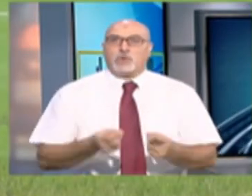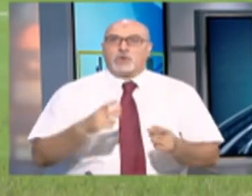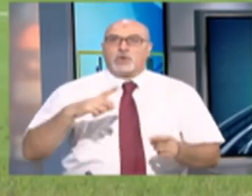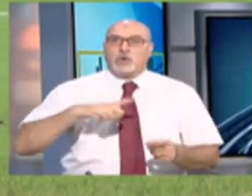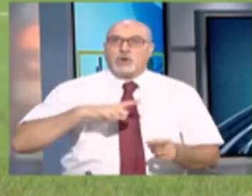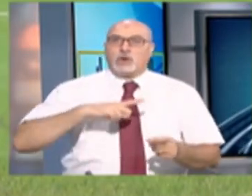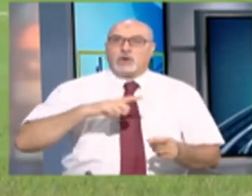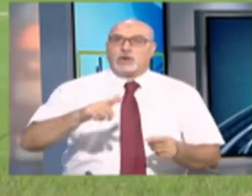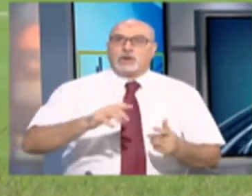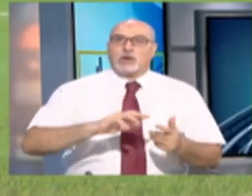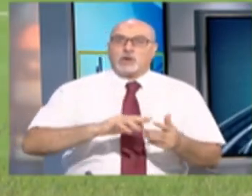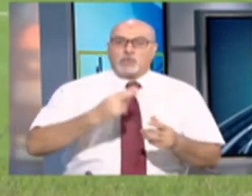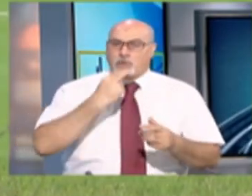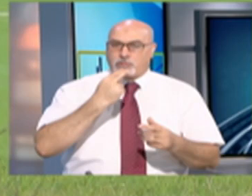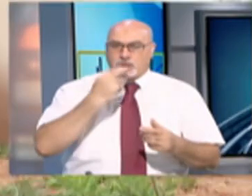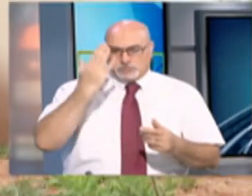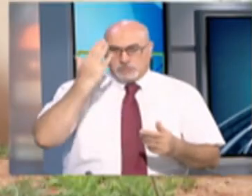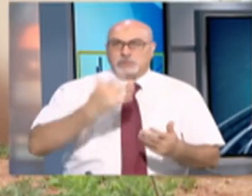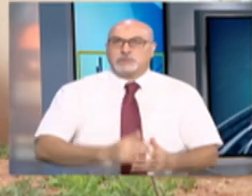أمور استحسنها الجميع.